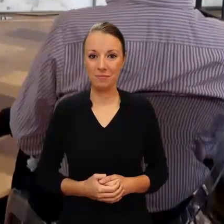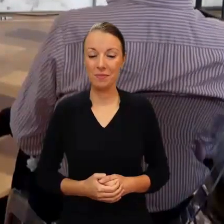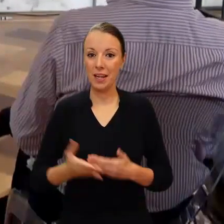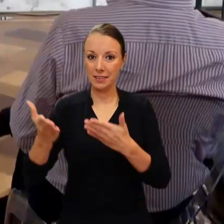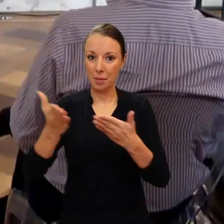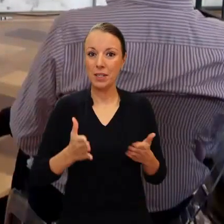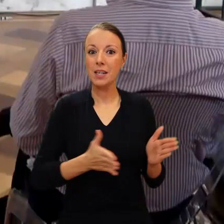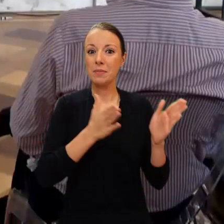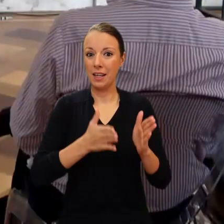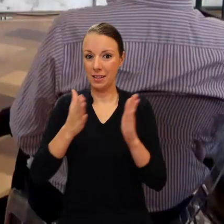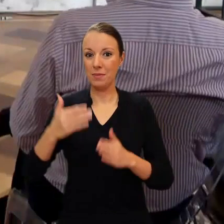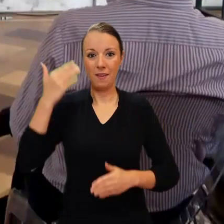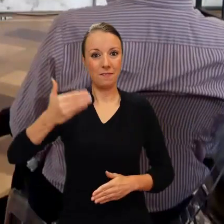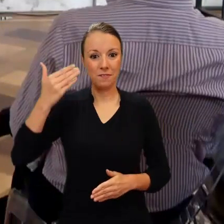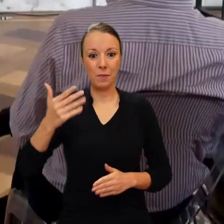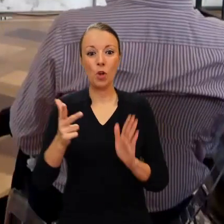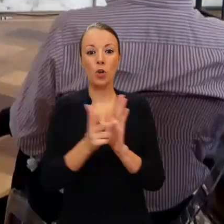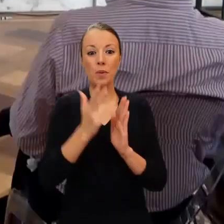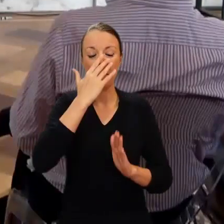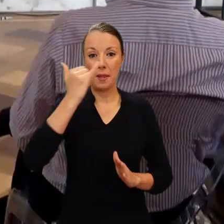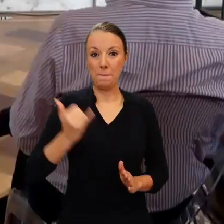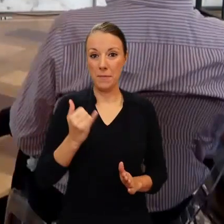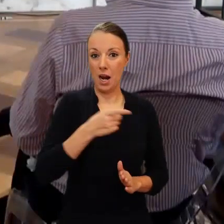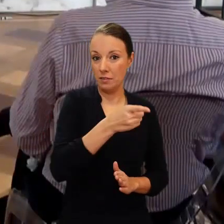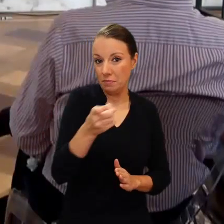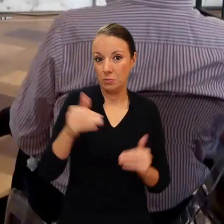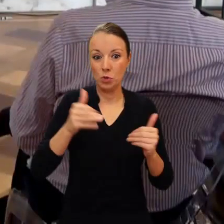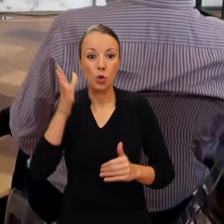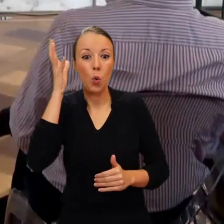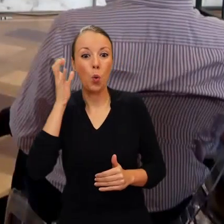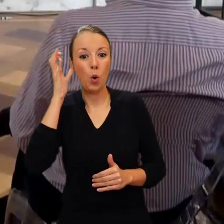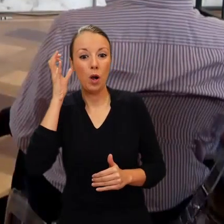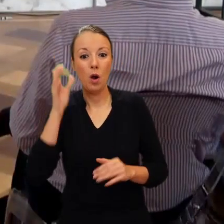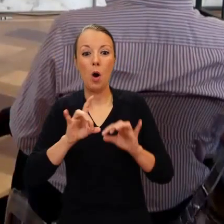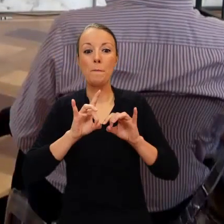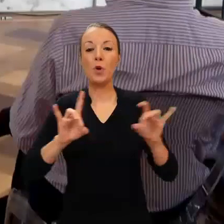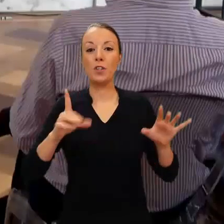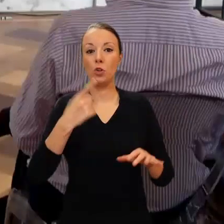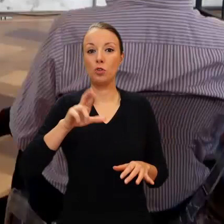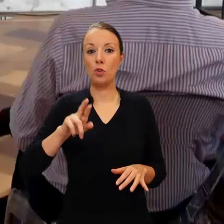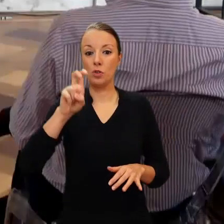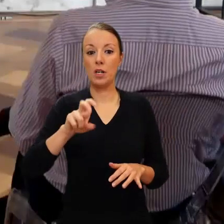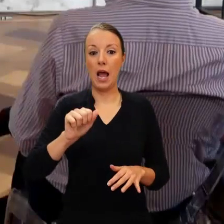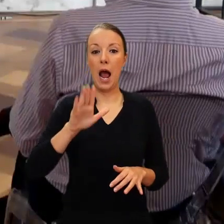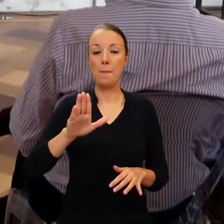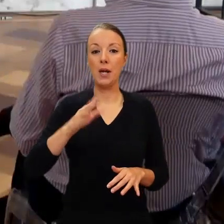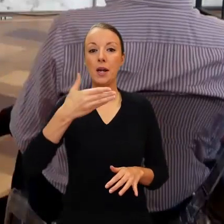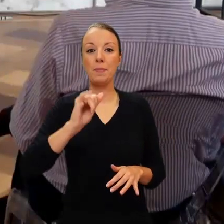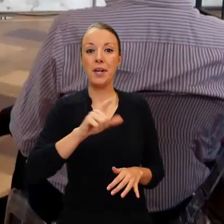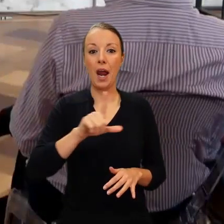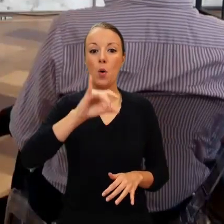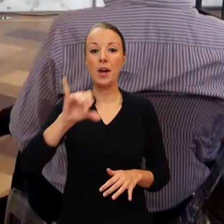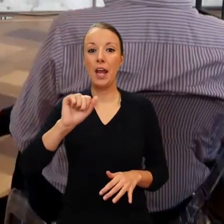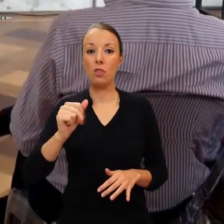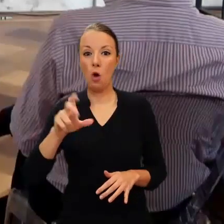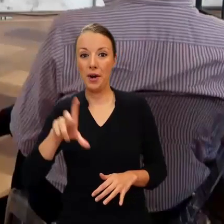pozostałe wykłady. 18 maja będą mogli Państwo posłuchać profesora doktora habilitowanego